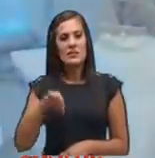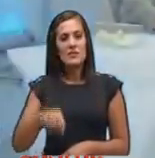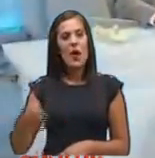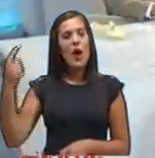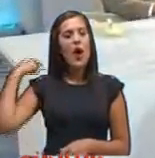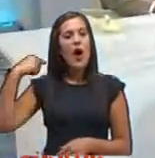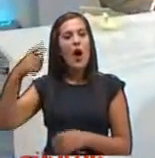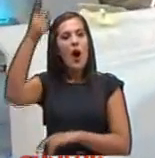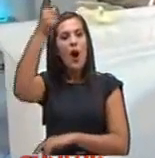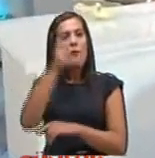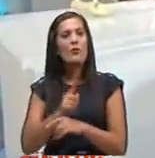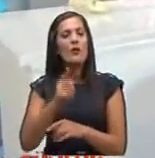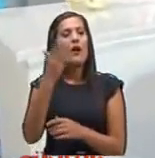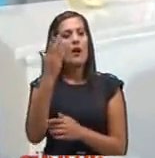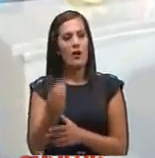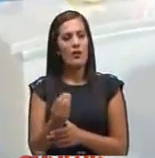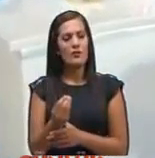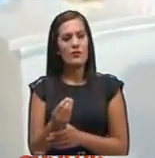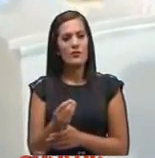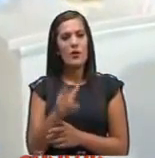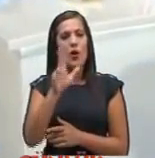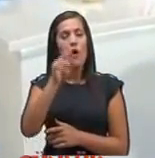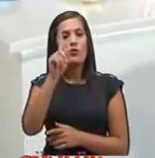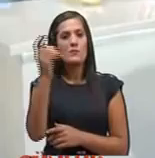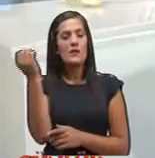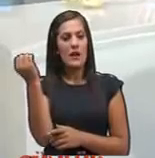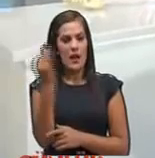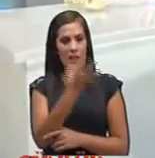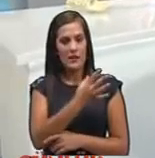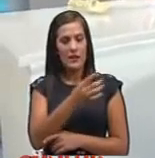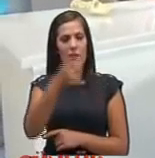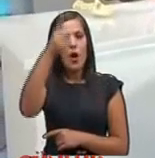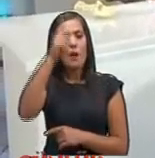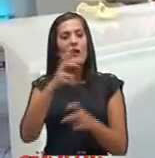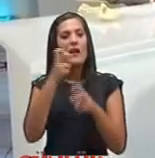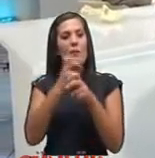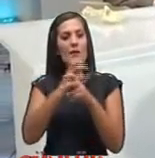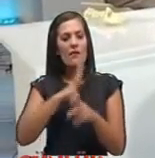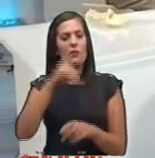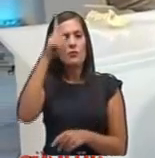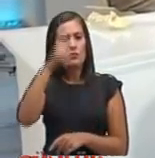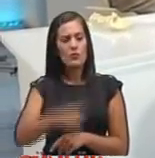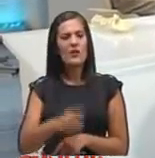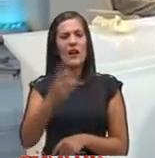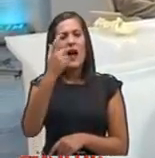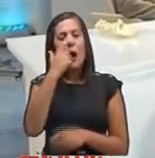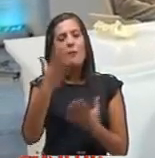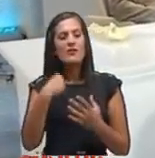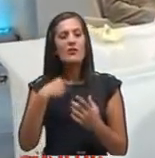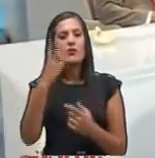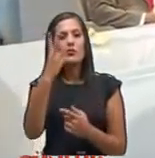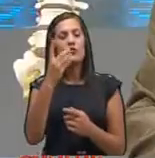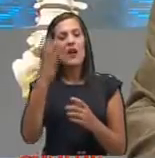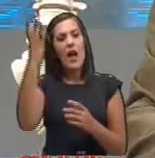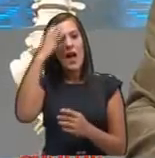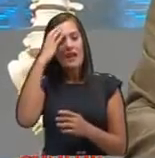omurgamızı oluşturan 31 adet omur kemiğimiz var. Bunları kabaca biz 3 ana